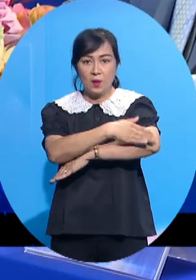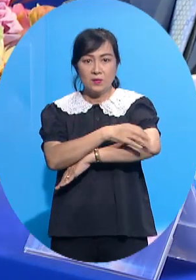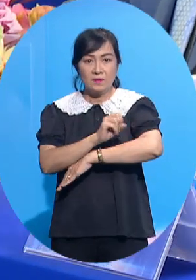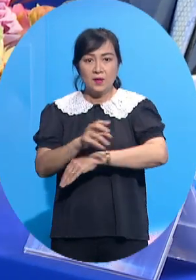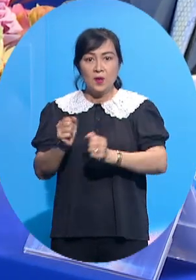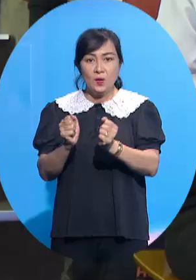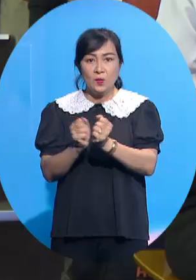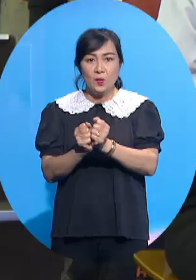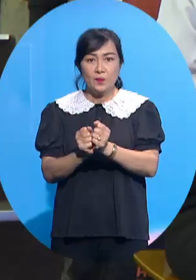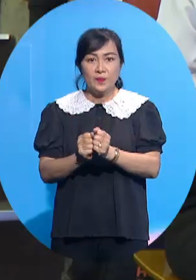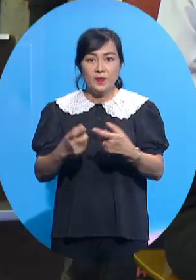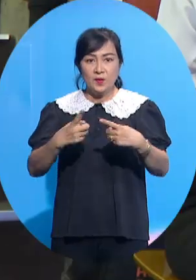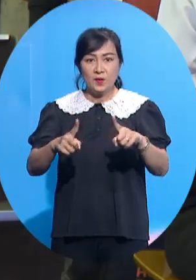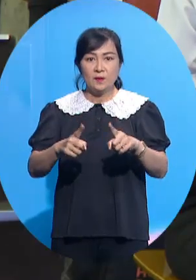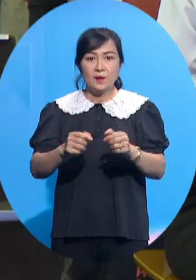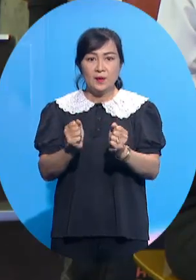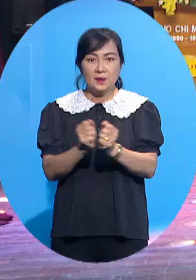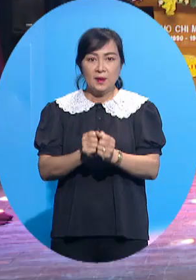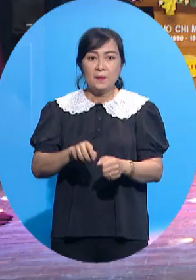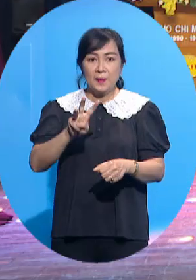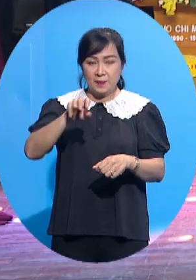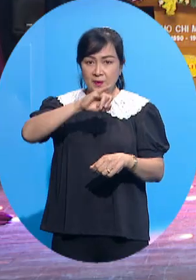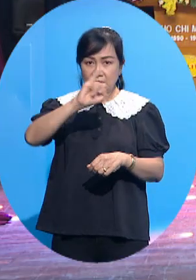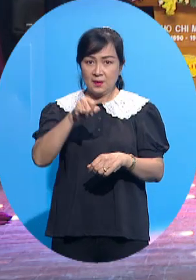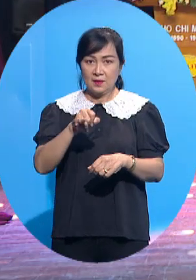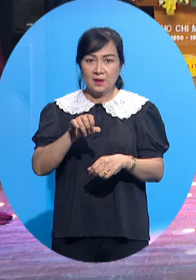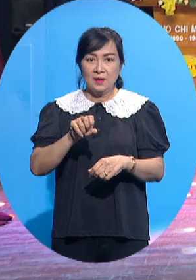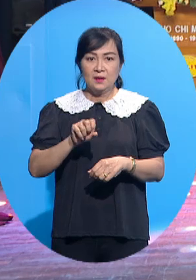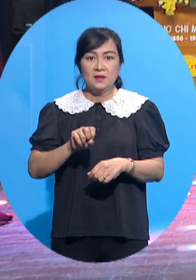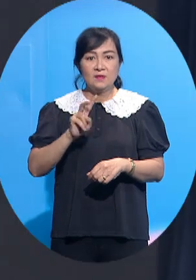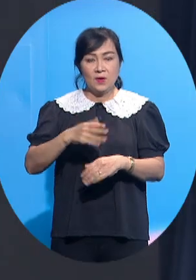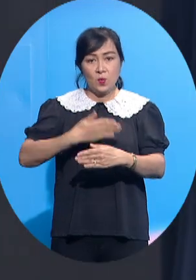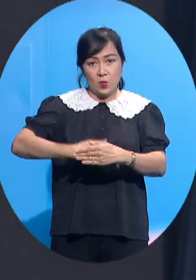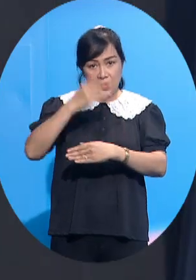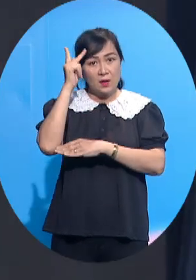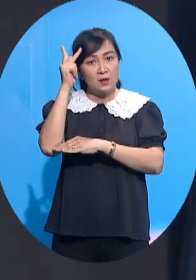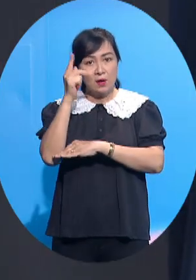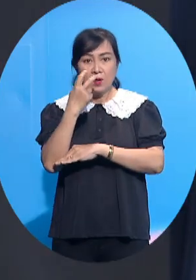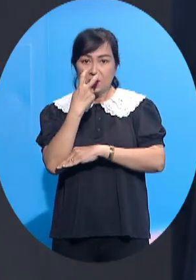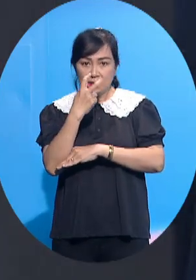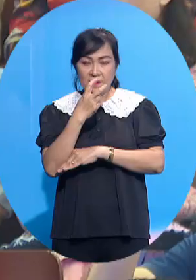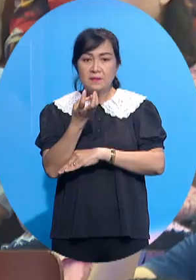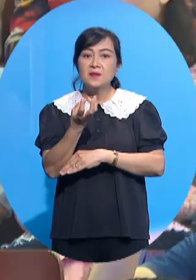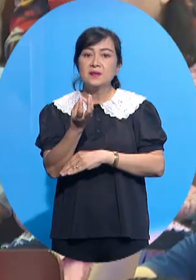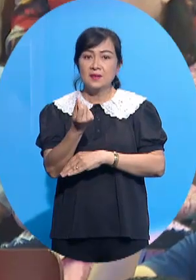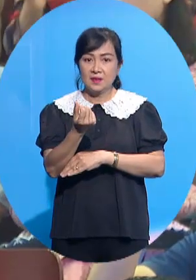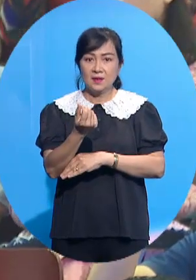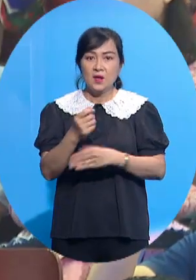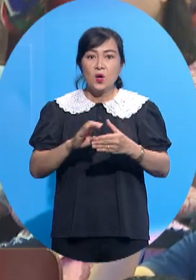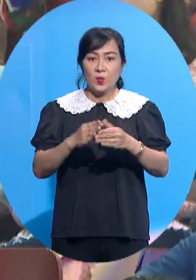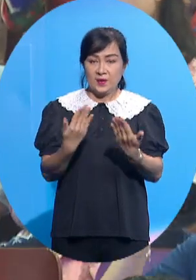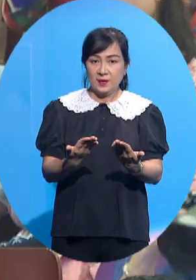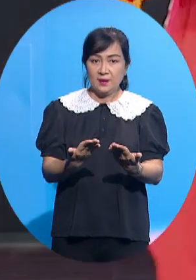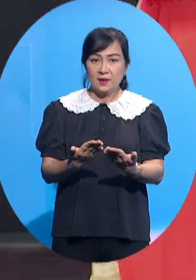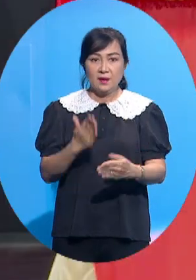viên cùng sự đồng hành từ các doanh nghiệp với tổng trị giá hơn 30 tỷ đồng. Sinh viên có hoàn cảnh khó khăn sẽ được xem xét mượn tiền từ nguồn